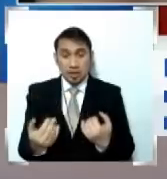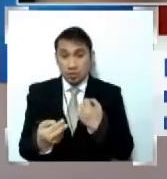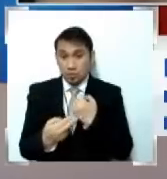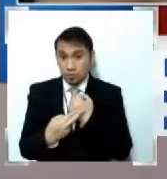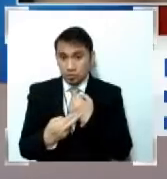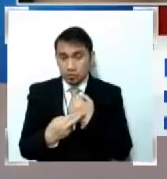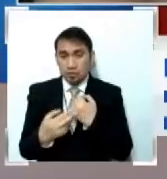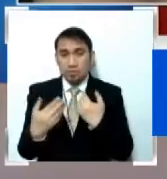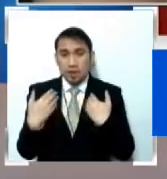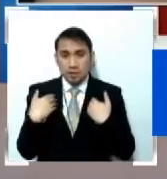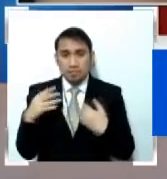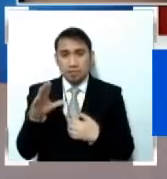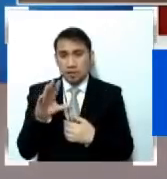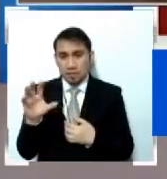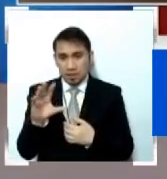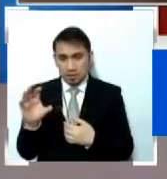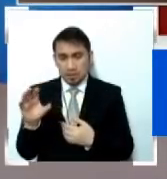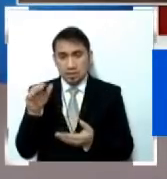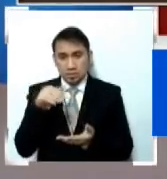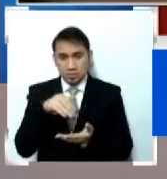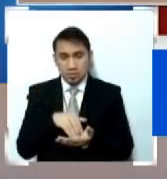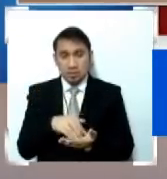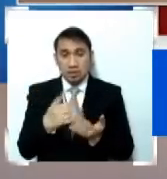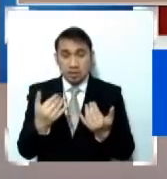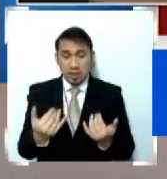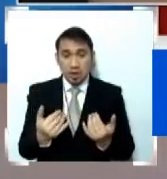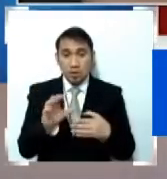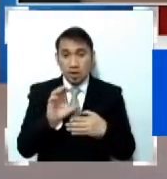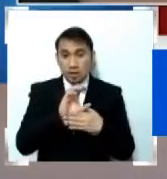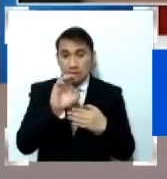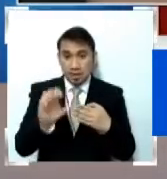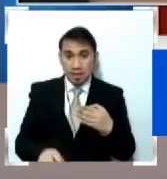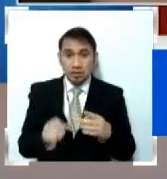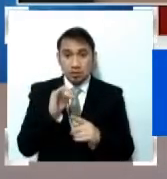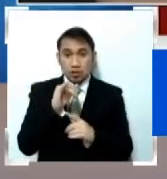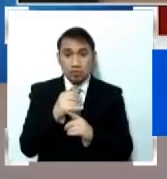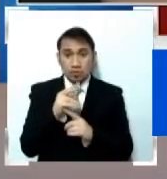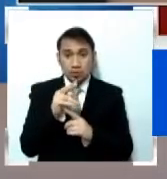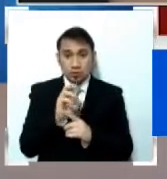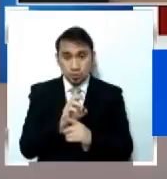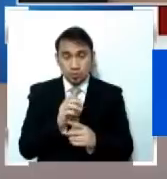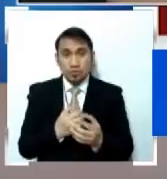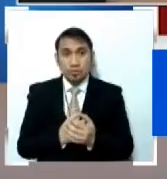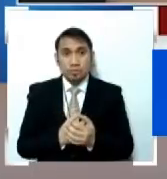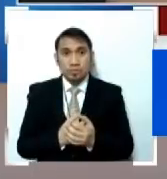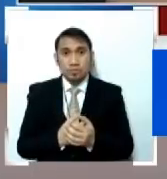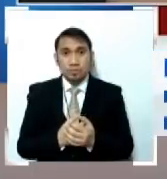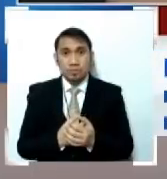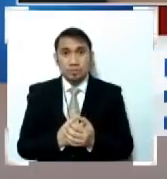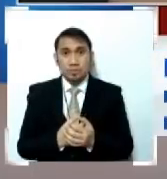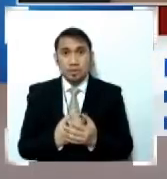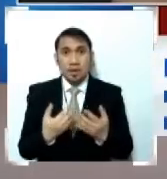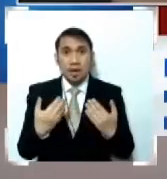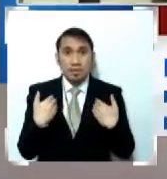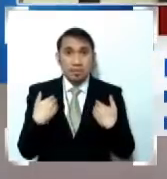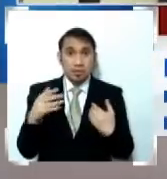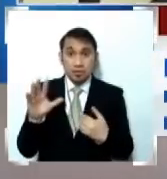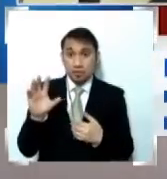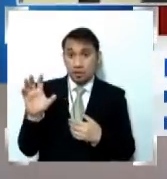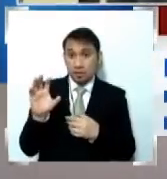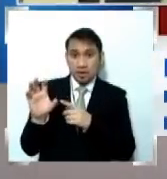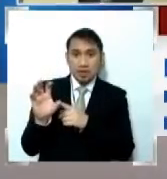We are confident by end of June na na-i-job na itong ating remaining 500 as first